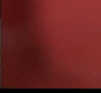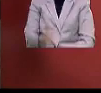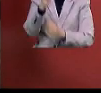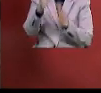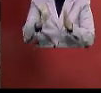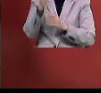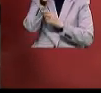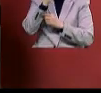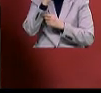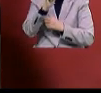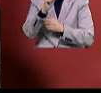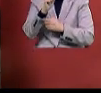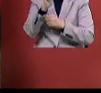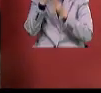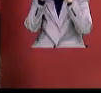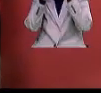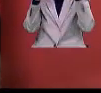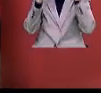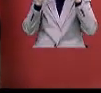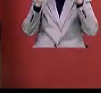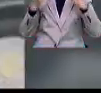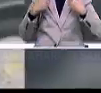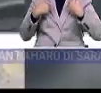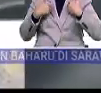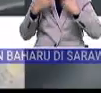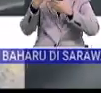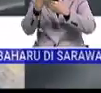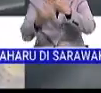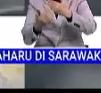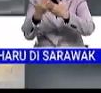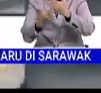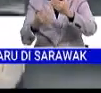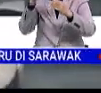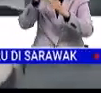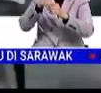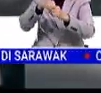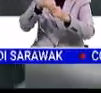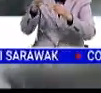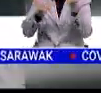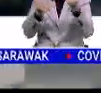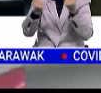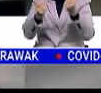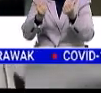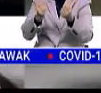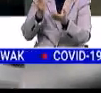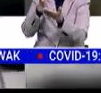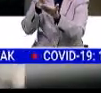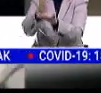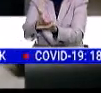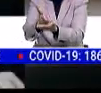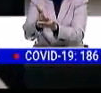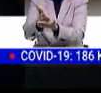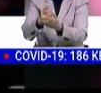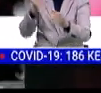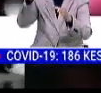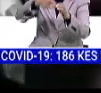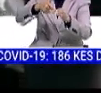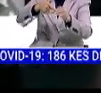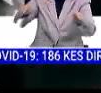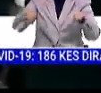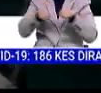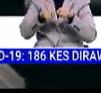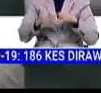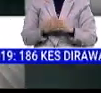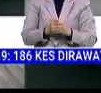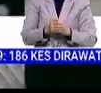Seorang wanita tergamam apabila menyedari terdapat titisan darah daripada bonet keretanya ketika berhenti di sebuah stesen minyak. Dalam perkongsian di